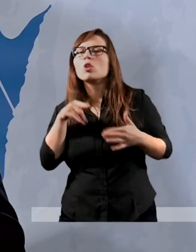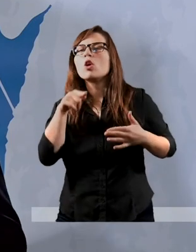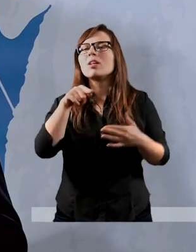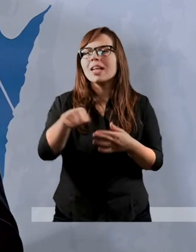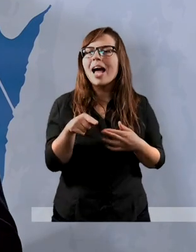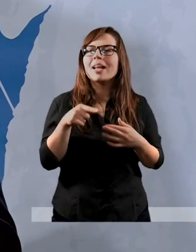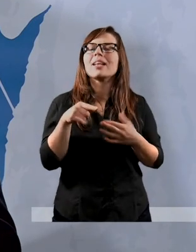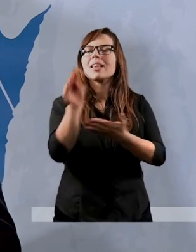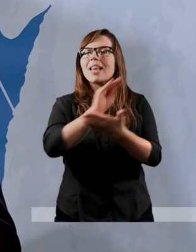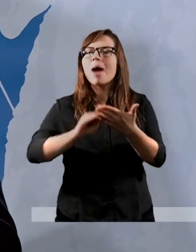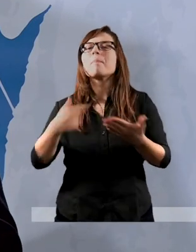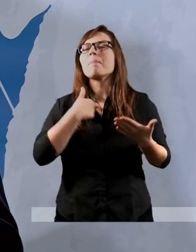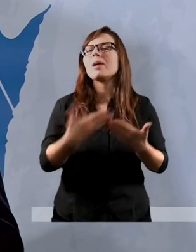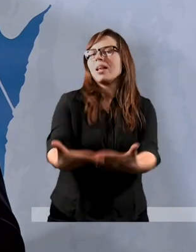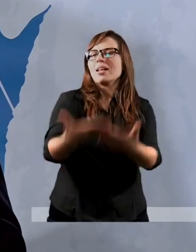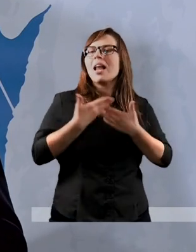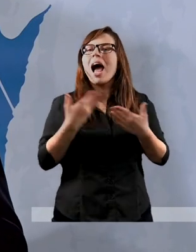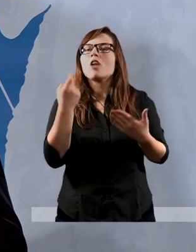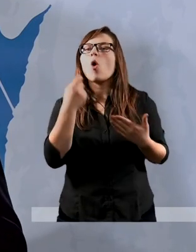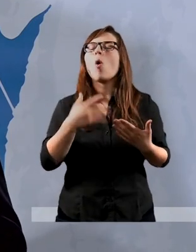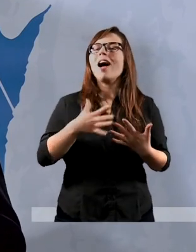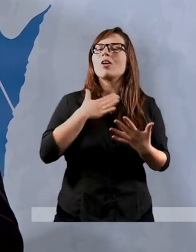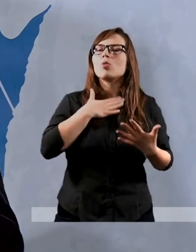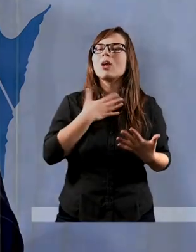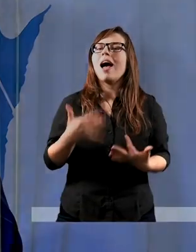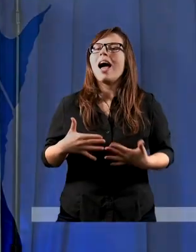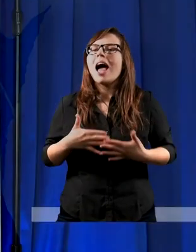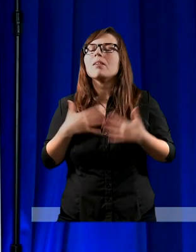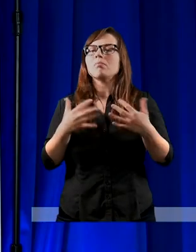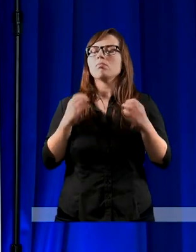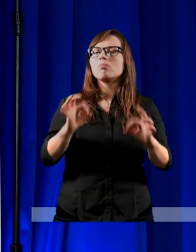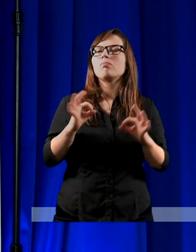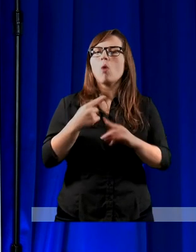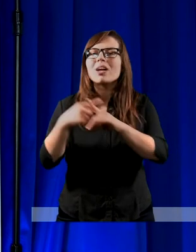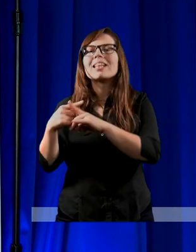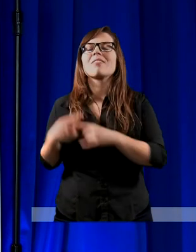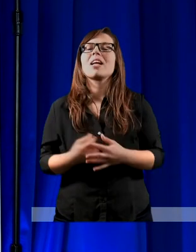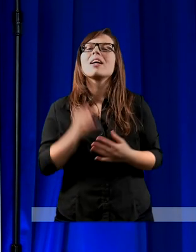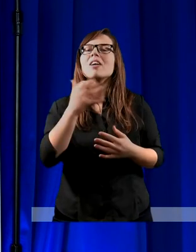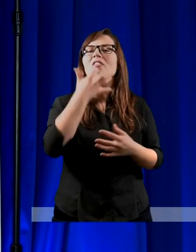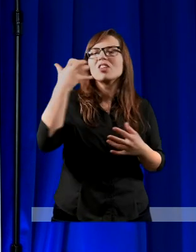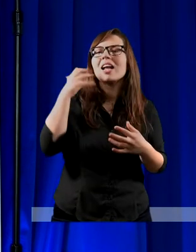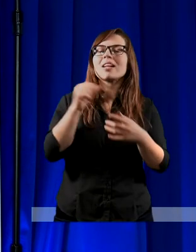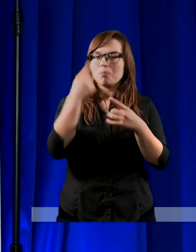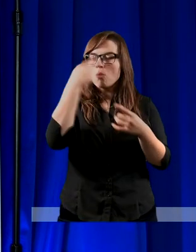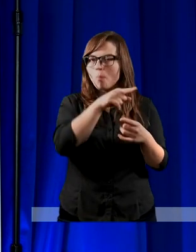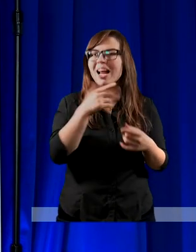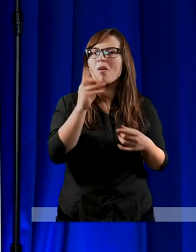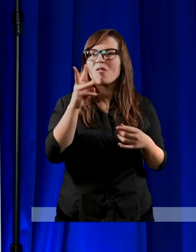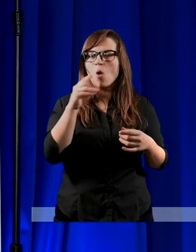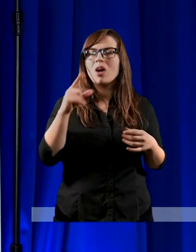ten napis daje mi trochę otuchy. Jak już wcześniej Wojtek wspomniał, jestem masażystą.